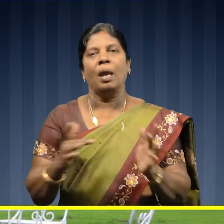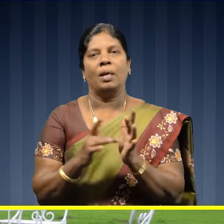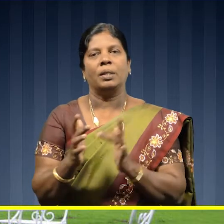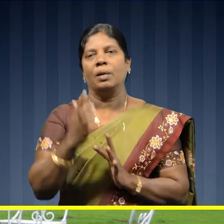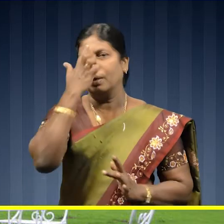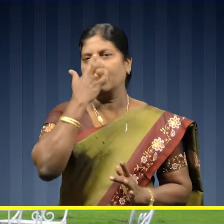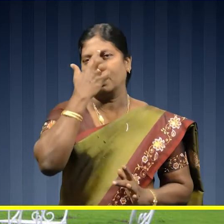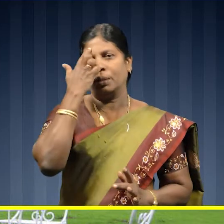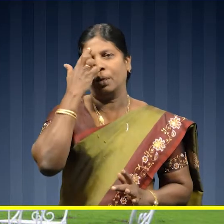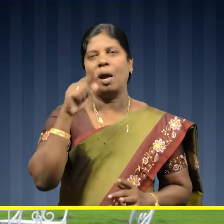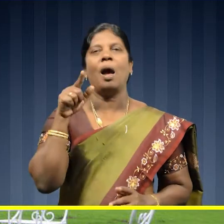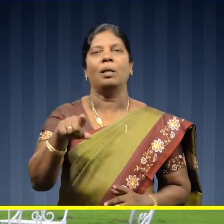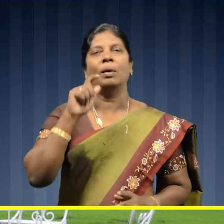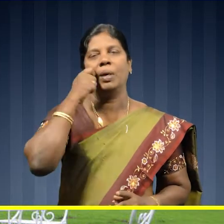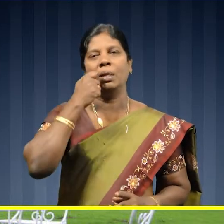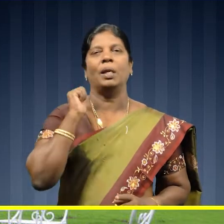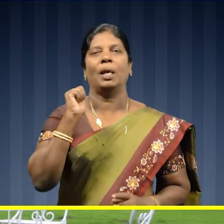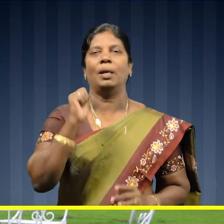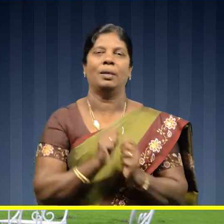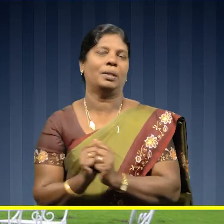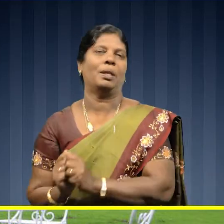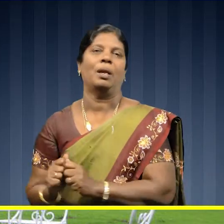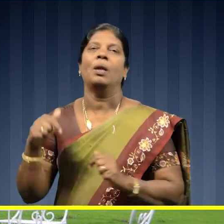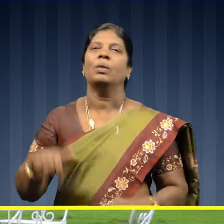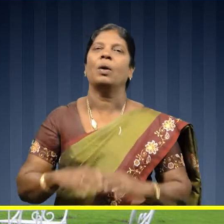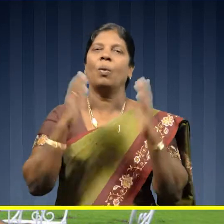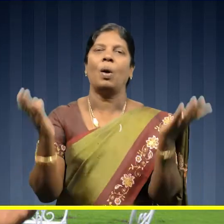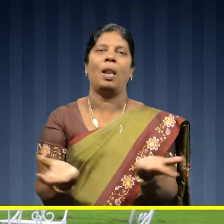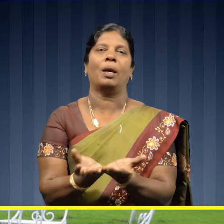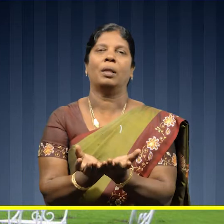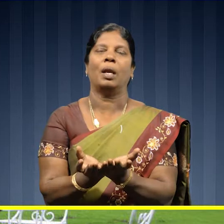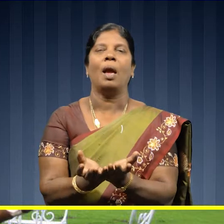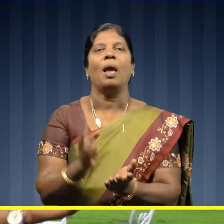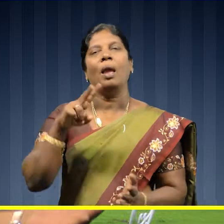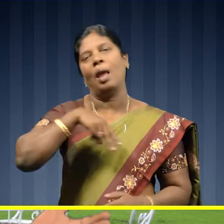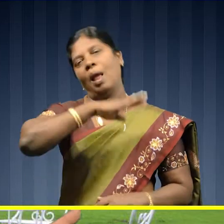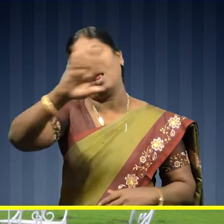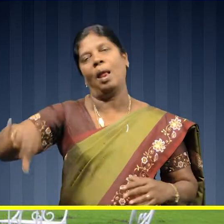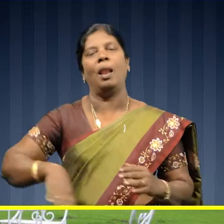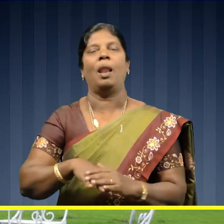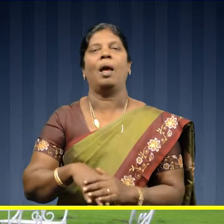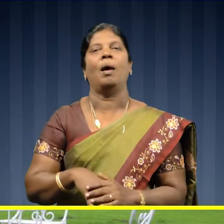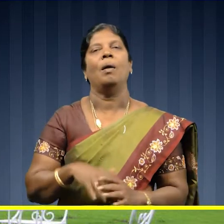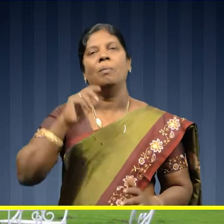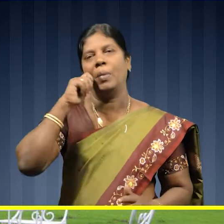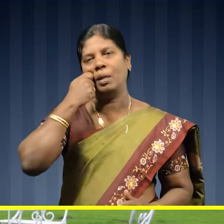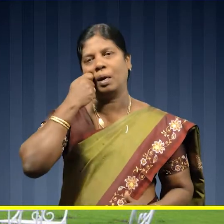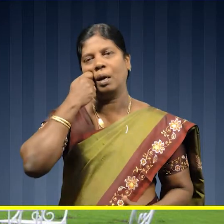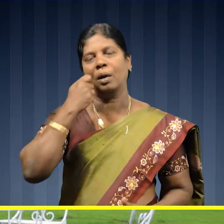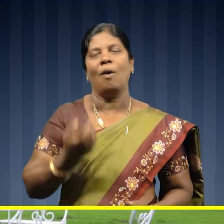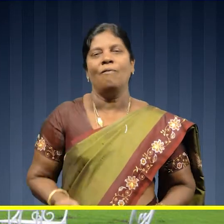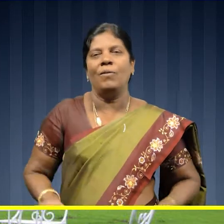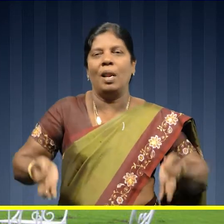அதற்காக இயேசு கிறிஸ்து அவனுக்கு என்ன செய்தார், எல்லா உலகத்தில் இருக்கிற எல்லா